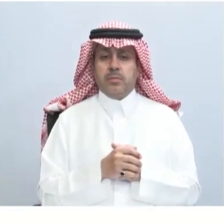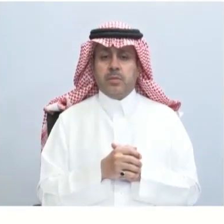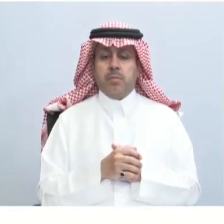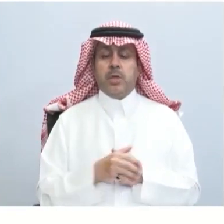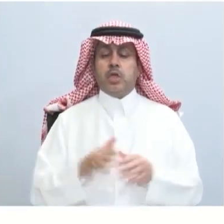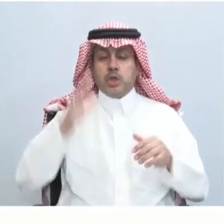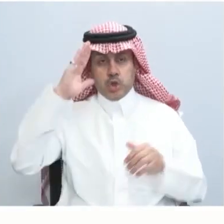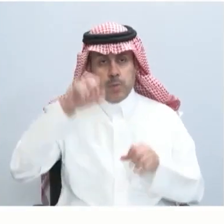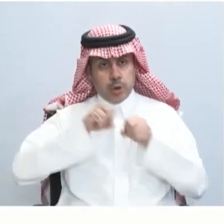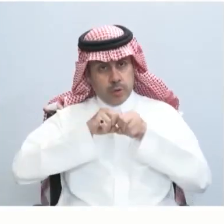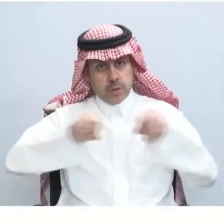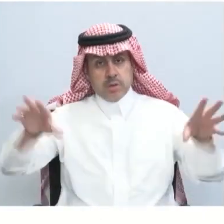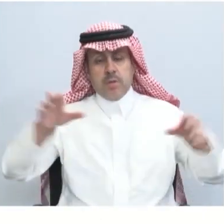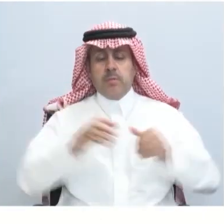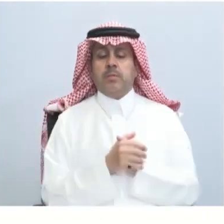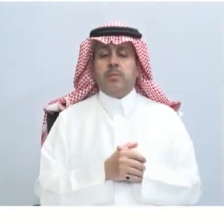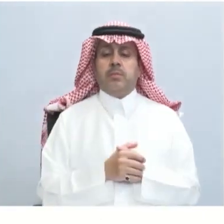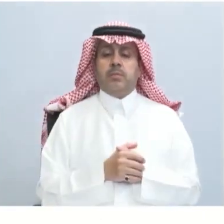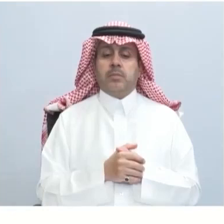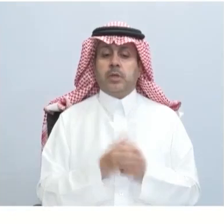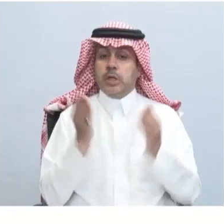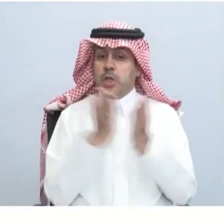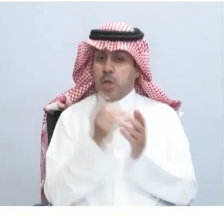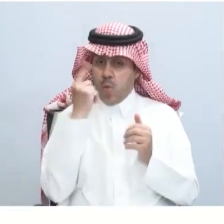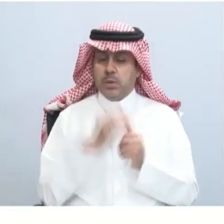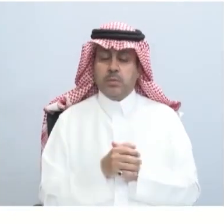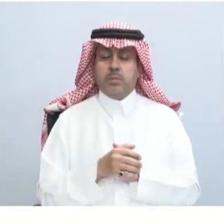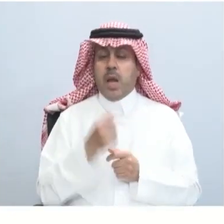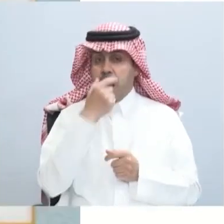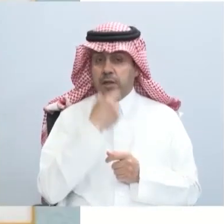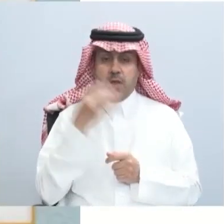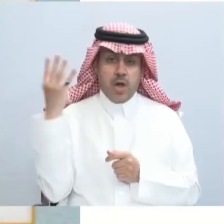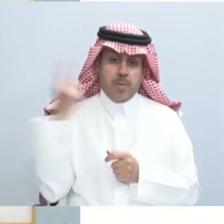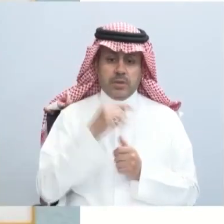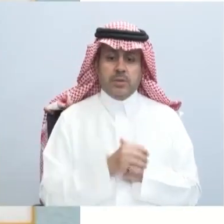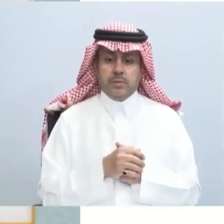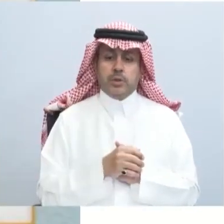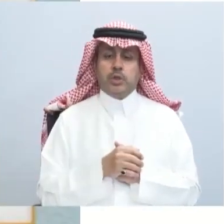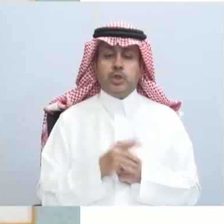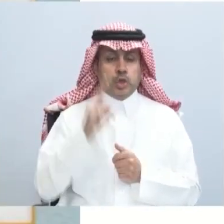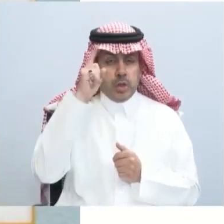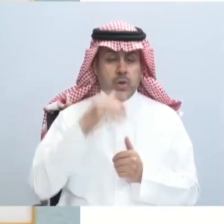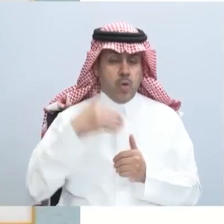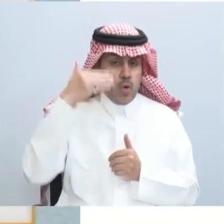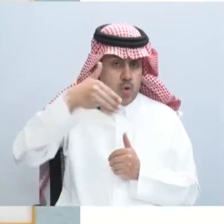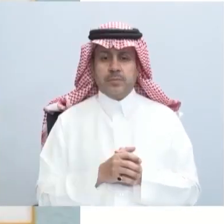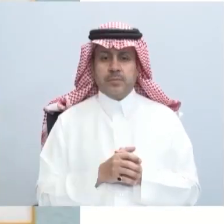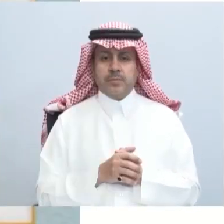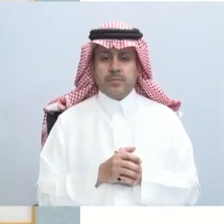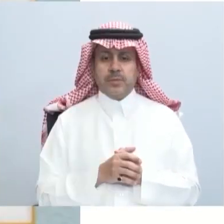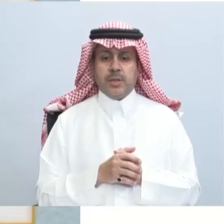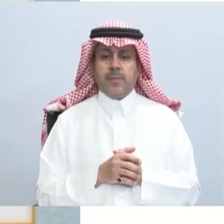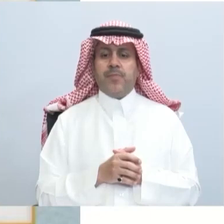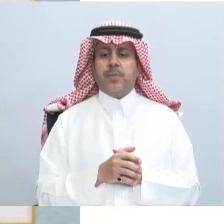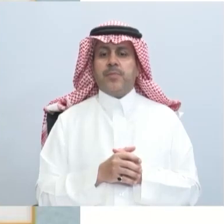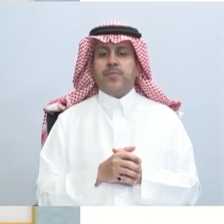افشاء السلام ودرسنا اليوم كان رقم واحد من الحديث الرابع عشر باذن الله تعالى نكمل ما بد دانه ابنا